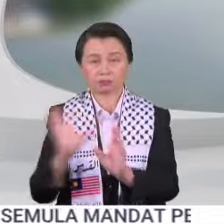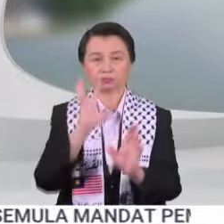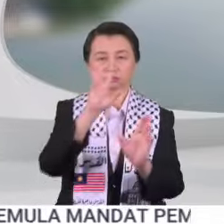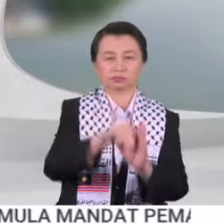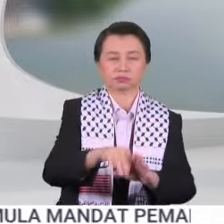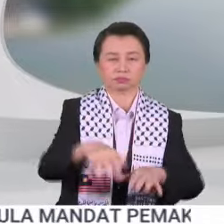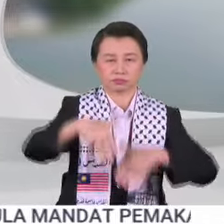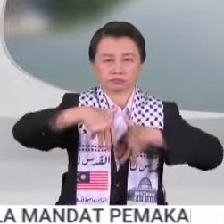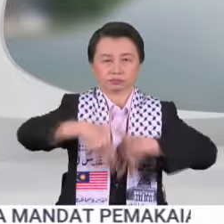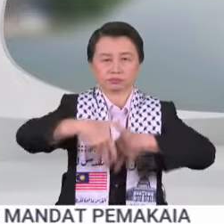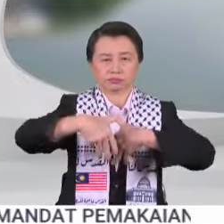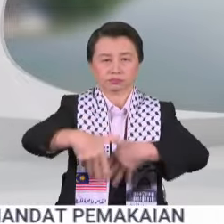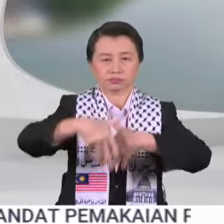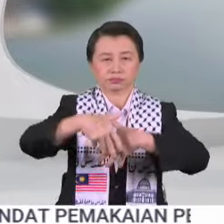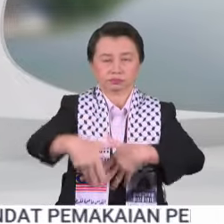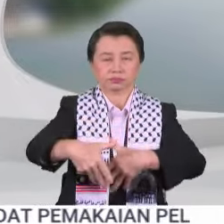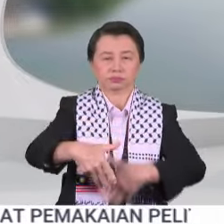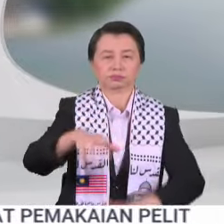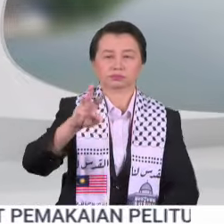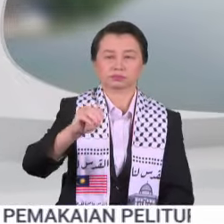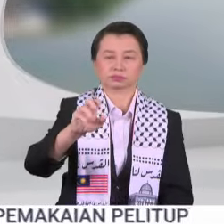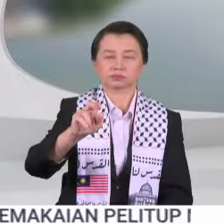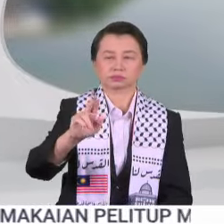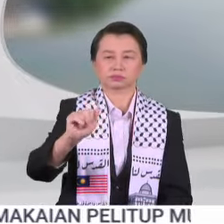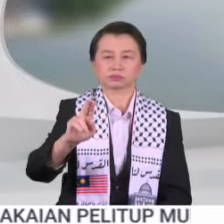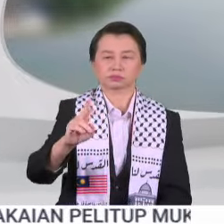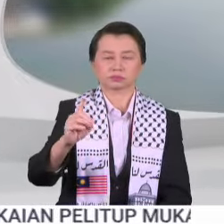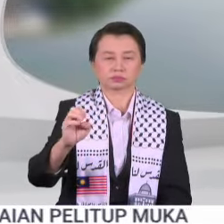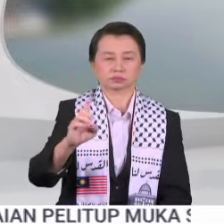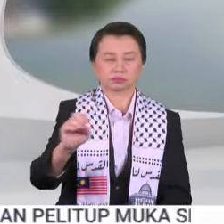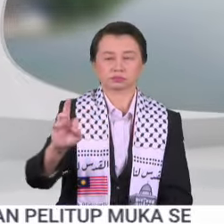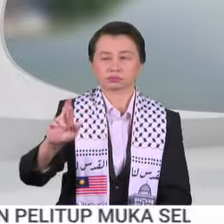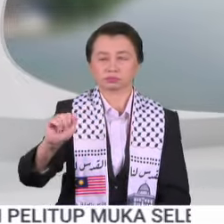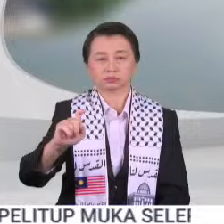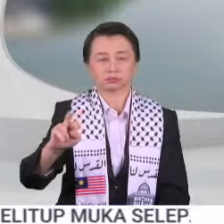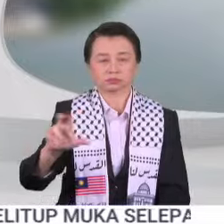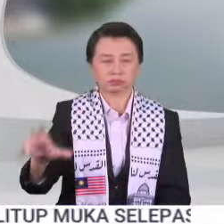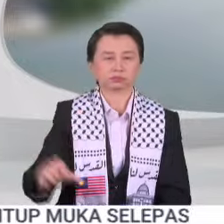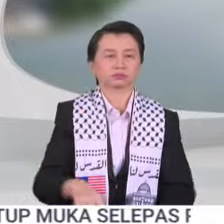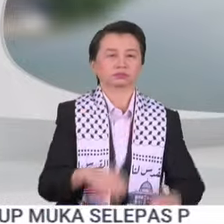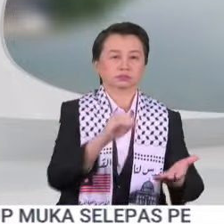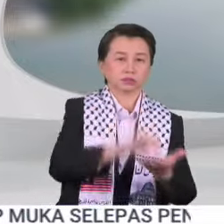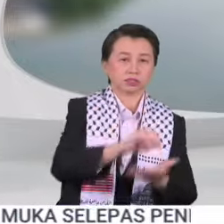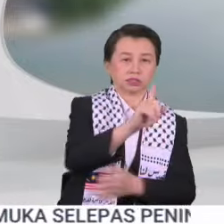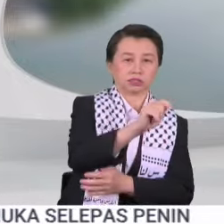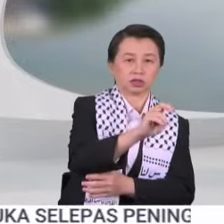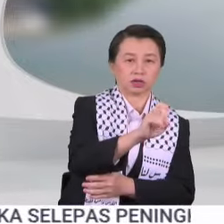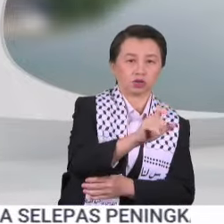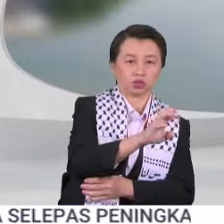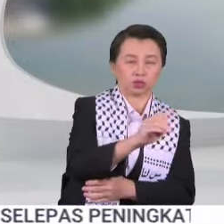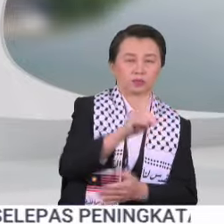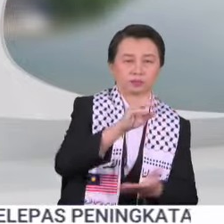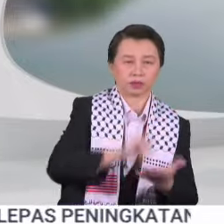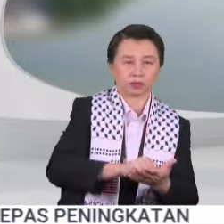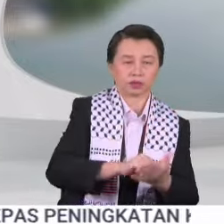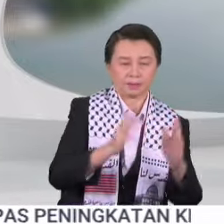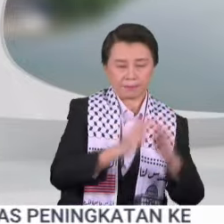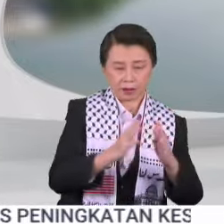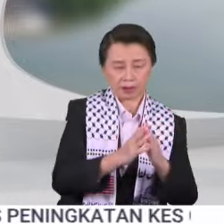menyertai perarakan sambutan Maulidur Rasul peringkat daerah Telupit 2023. Perarakan bermula dari dataran Pekan